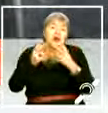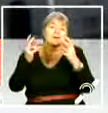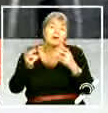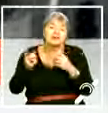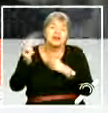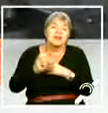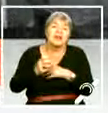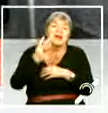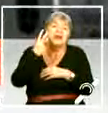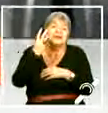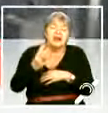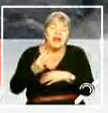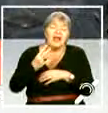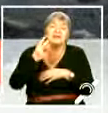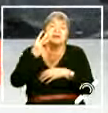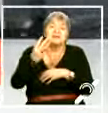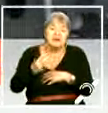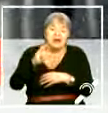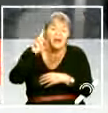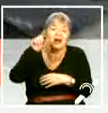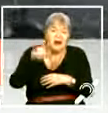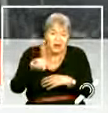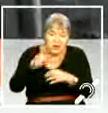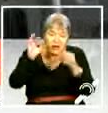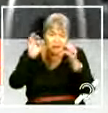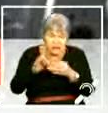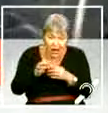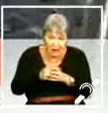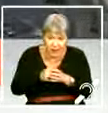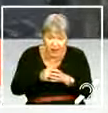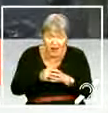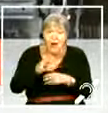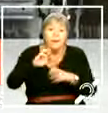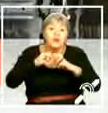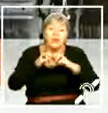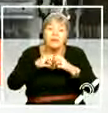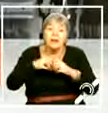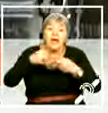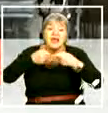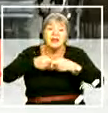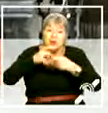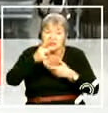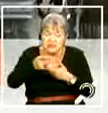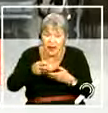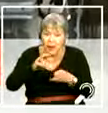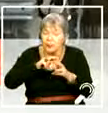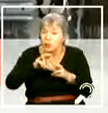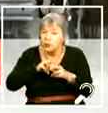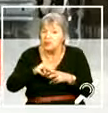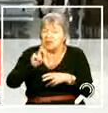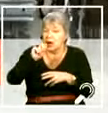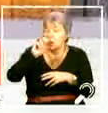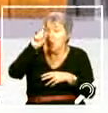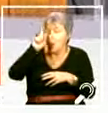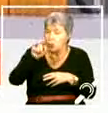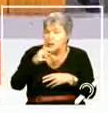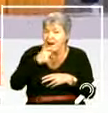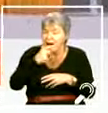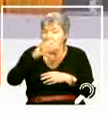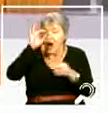trimestru, iar explicațiile sunt multiple. În primul rând, sunt probleme în industrie. Acolo, producția industrială în primele 9 luni ale anului a scăzut